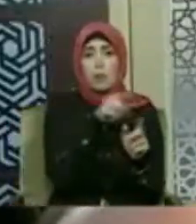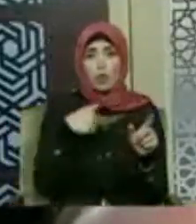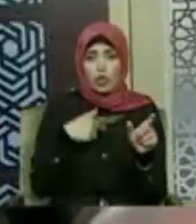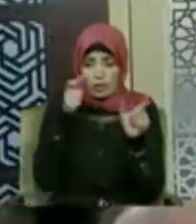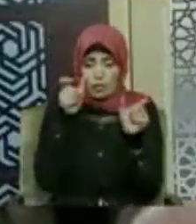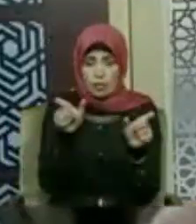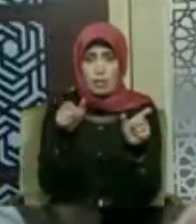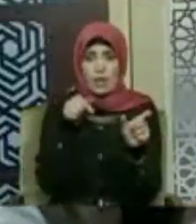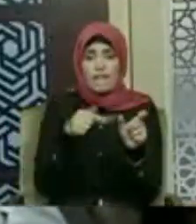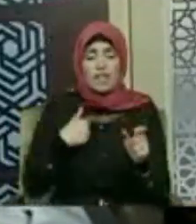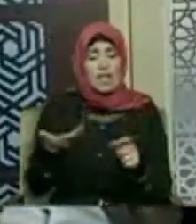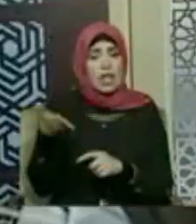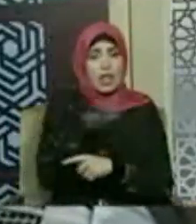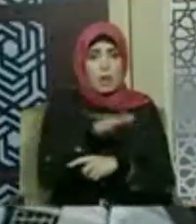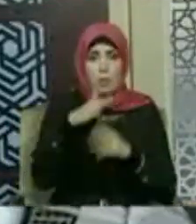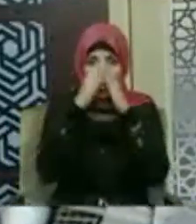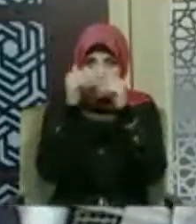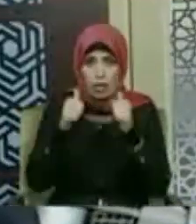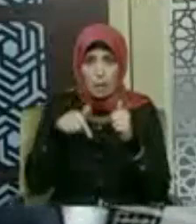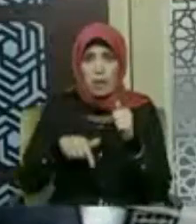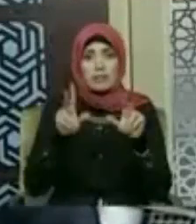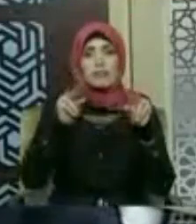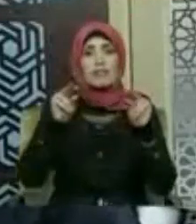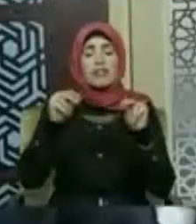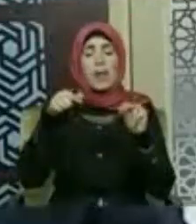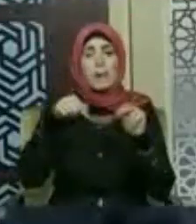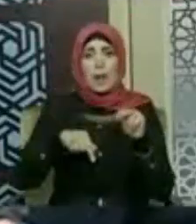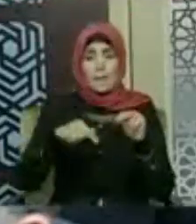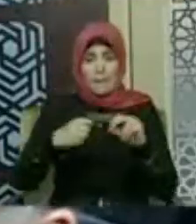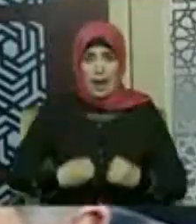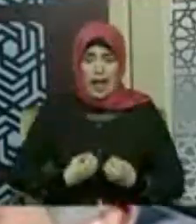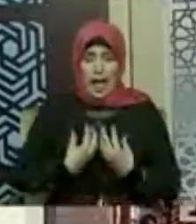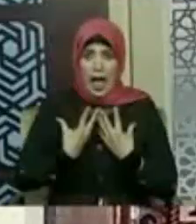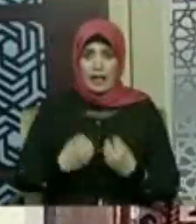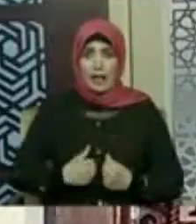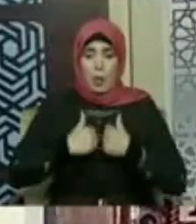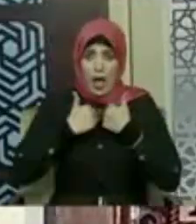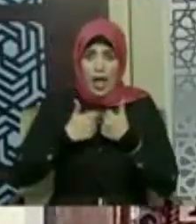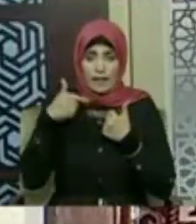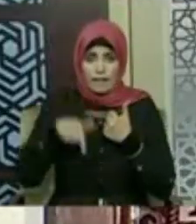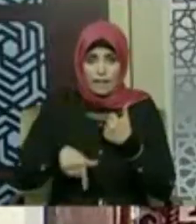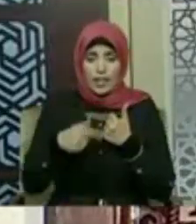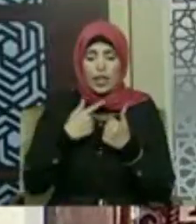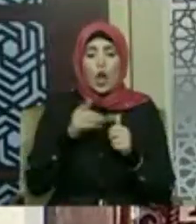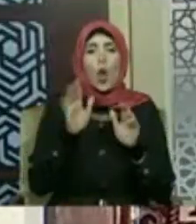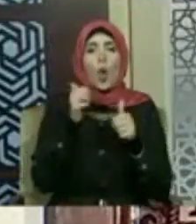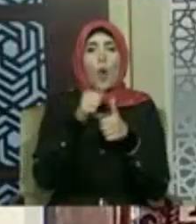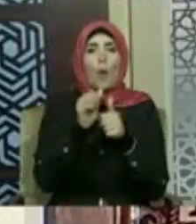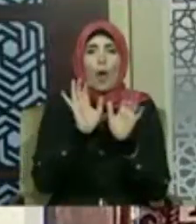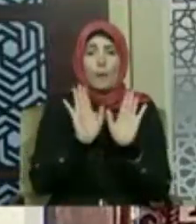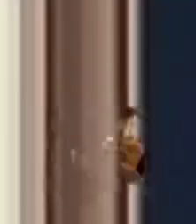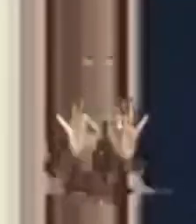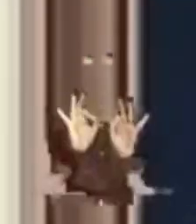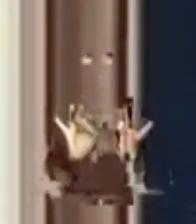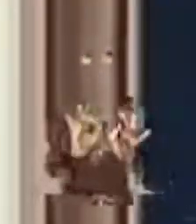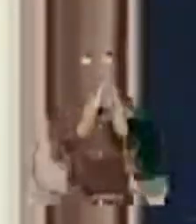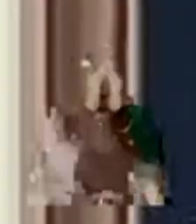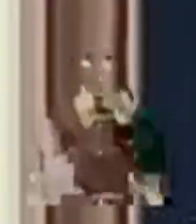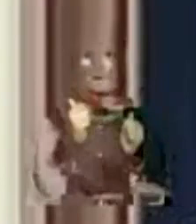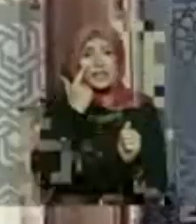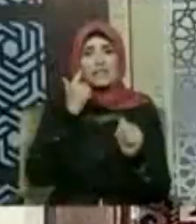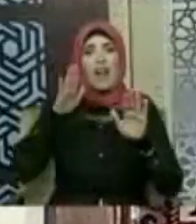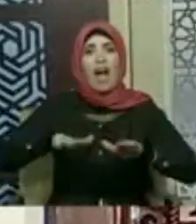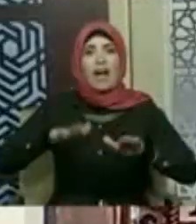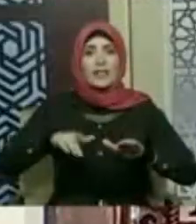وفيك نموت مصر كما حيينا، ويبقى وجهك المفدي حيا.